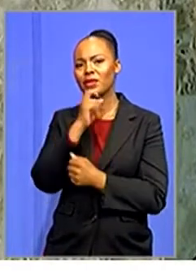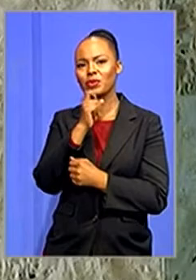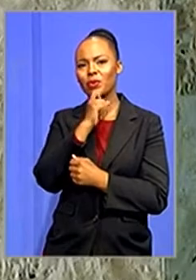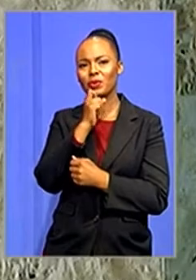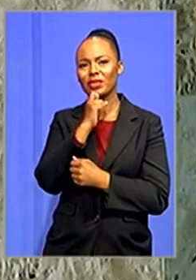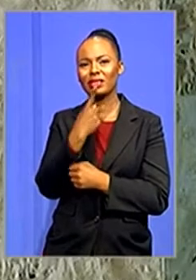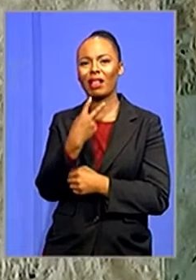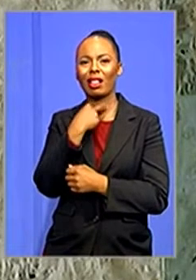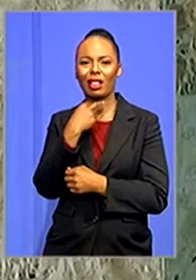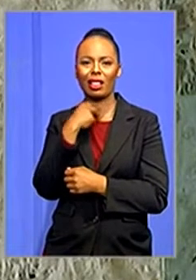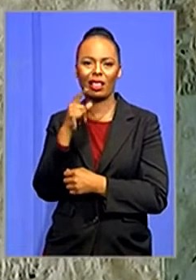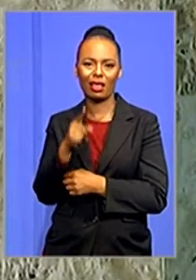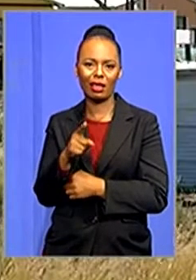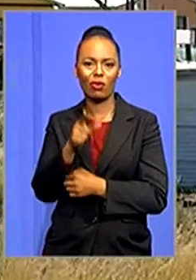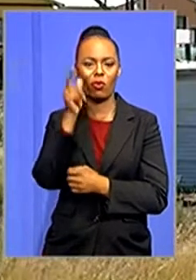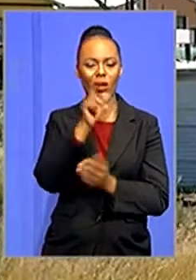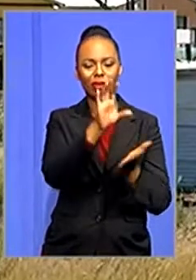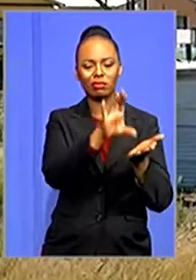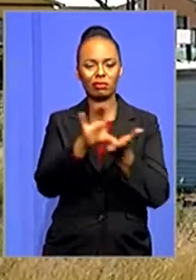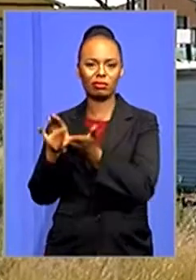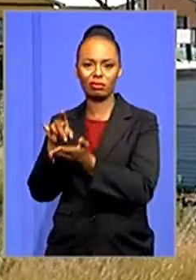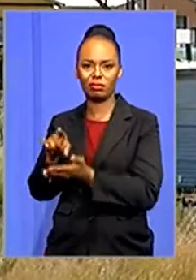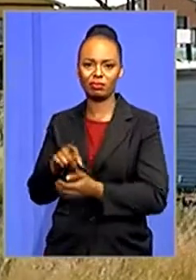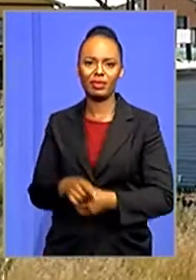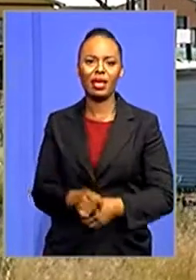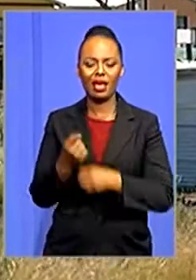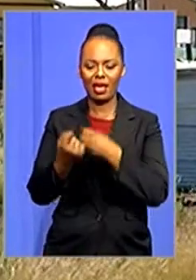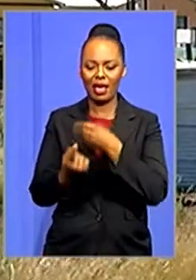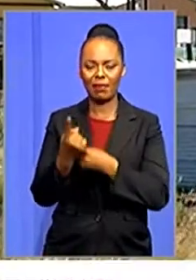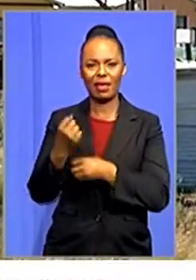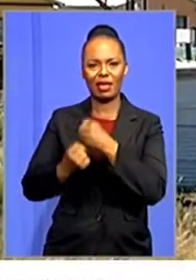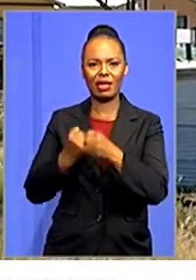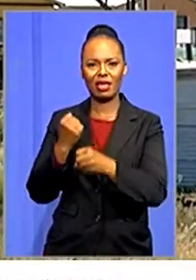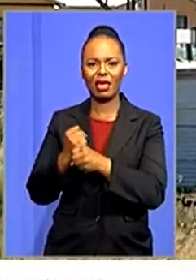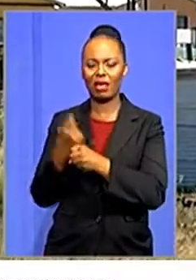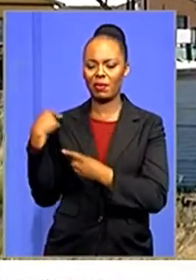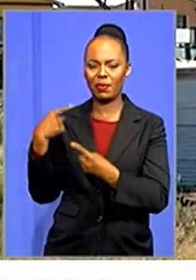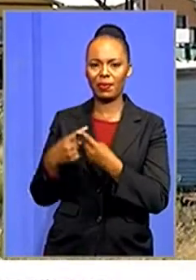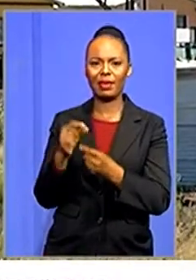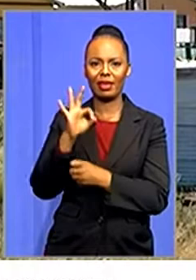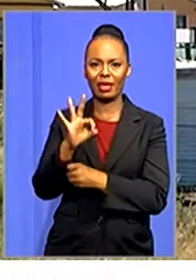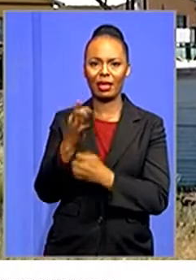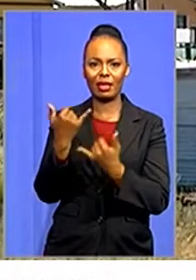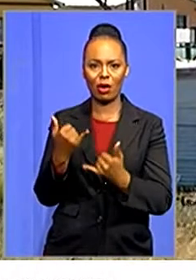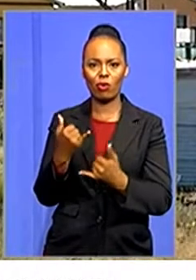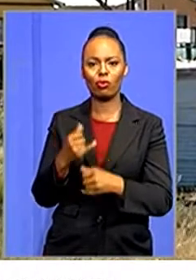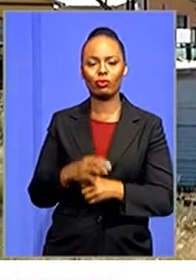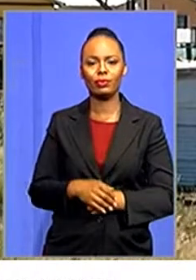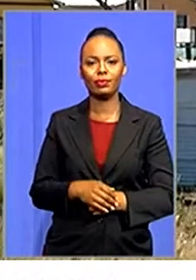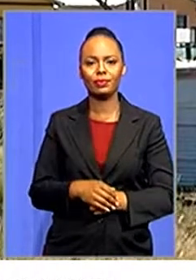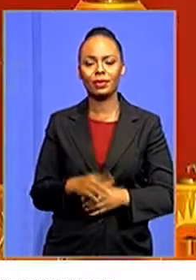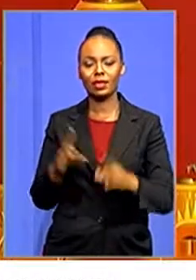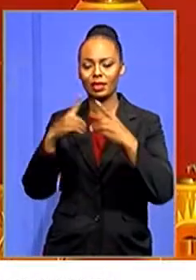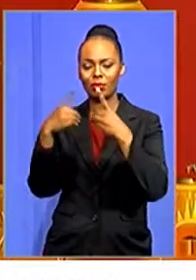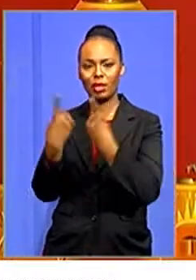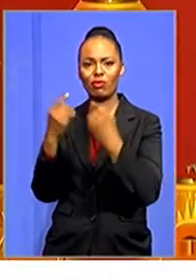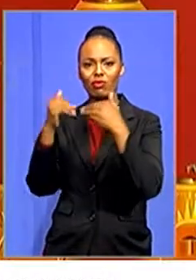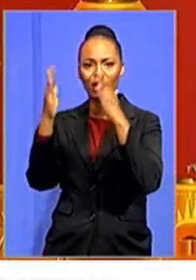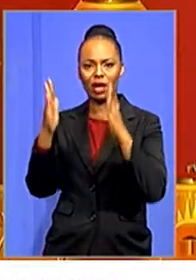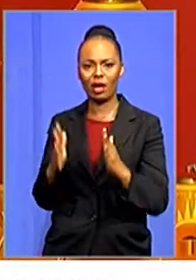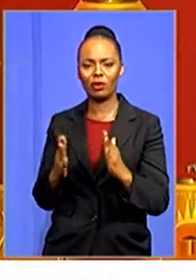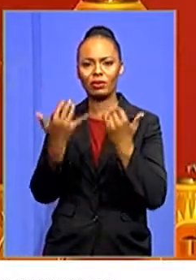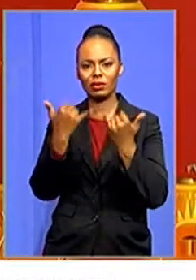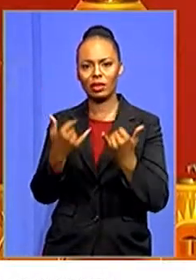lone. Seno go begwa se diragala mo dingwageng di le 3 tse di tlhomaganeng jaanong. Mo lefapheng la Matlo go kaiwa fa go